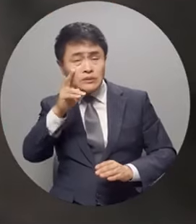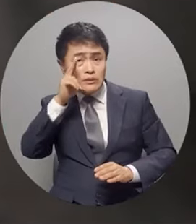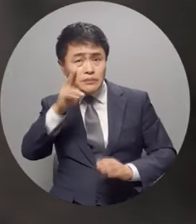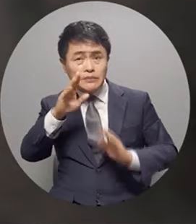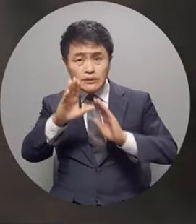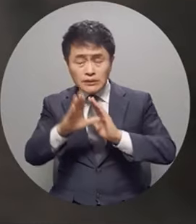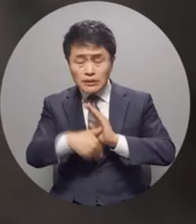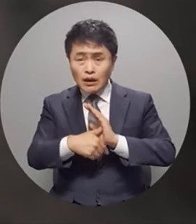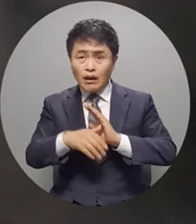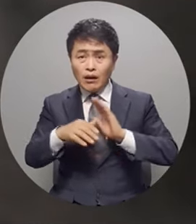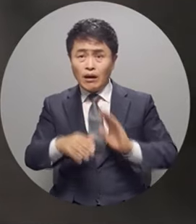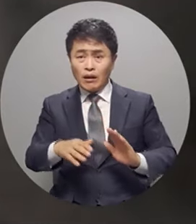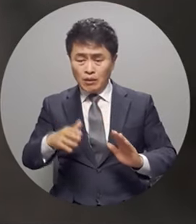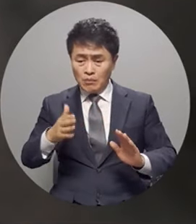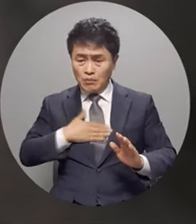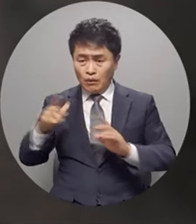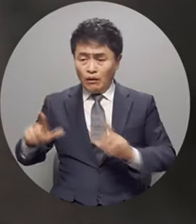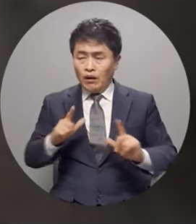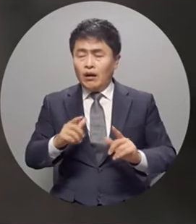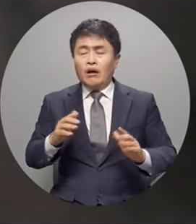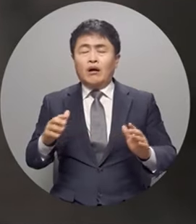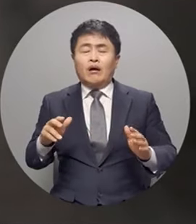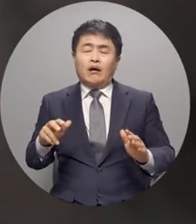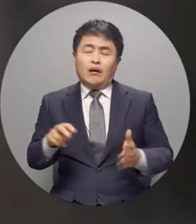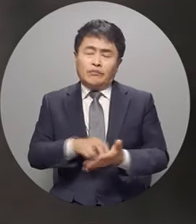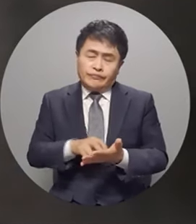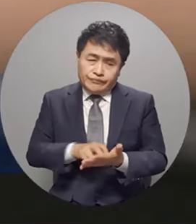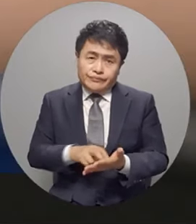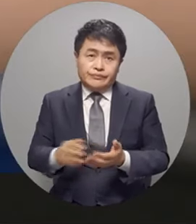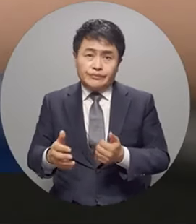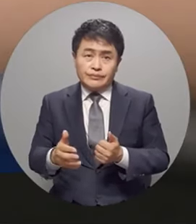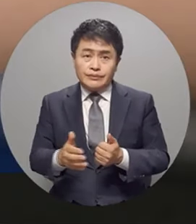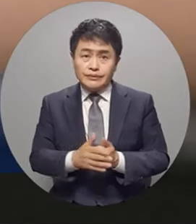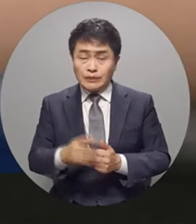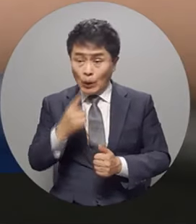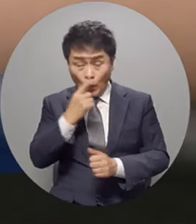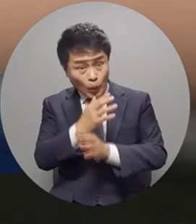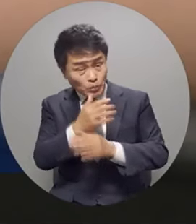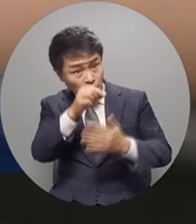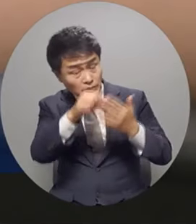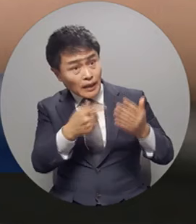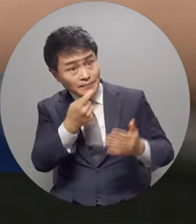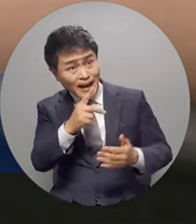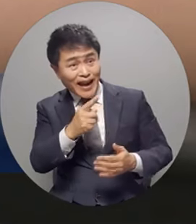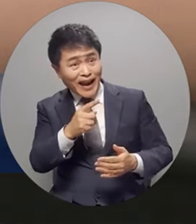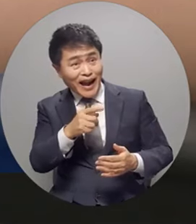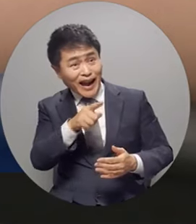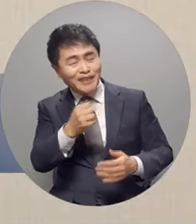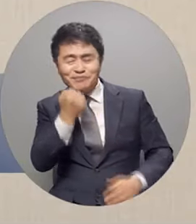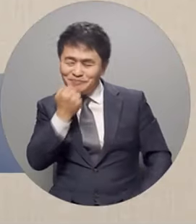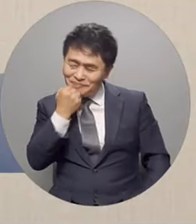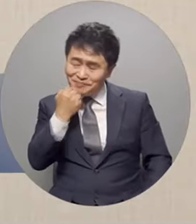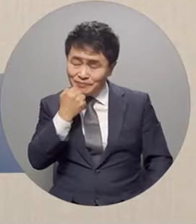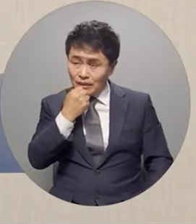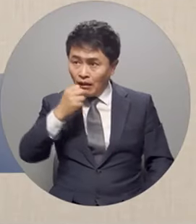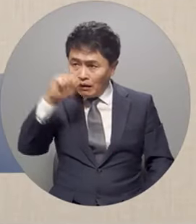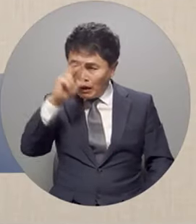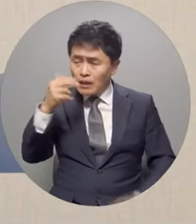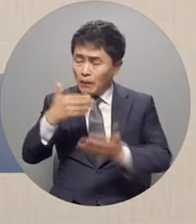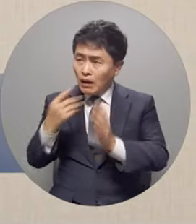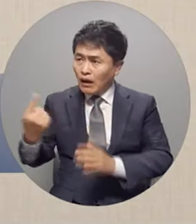때면 영희 씨의 일상은 공포가 됩니다 코미디 프로그램이어서 웃긴 장면이 나와서 웃었 계속